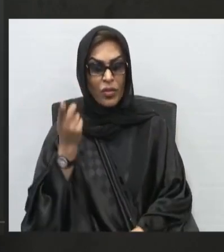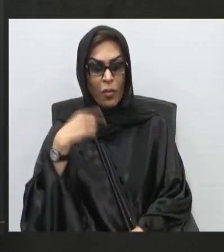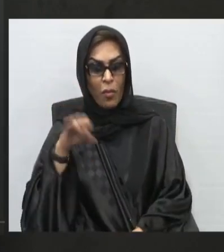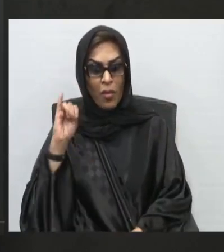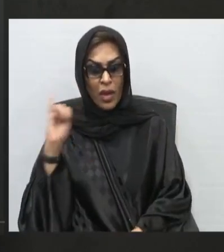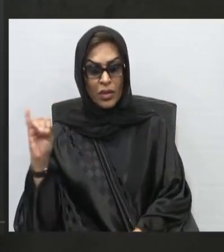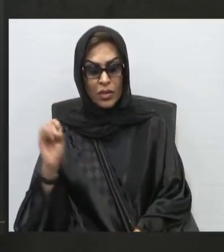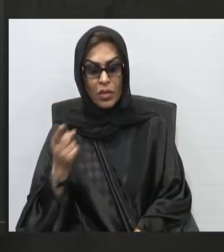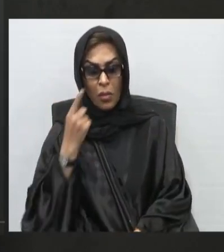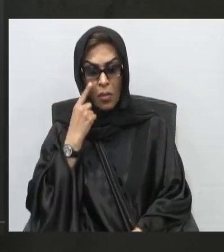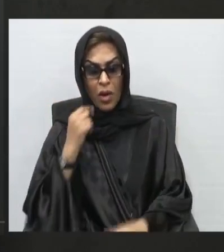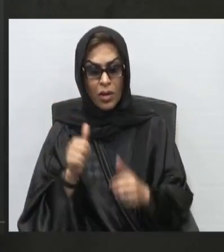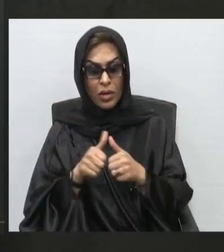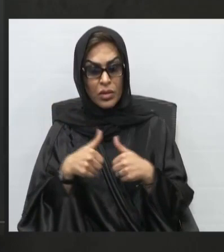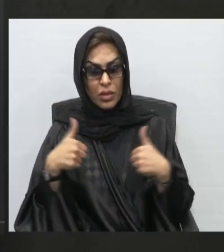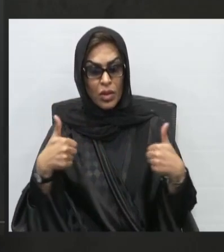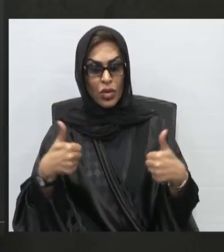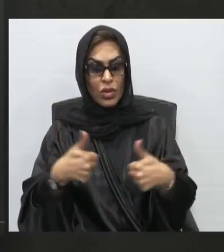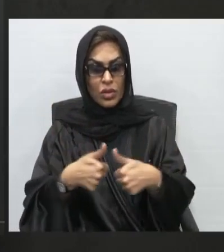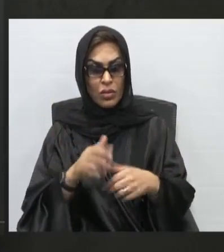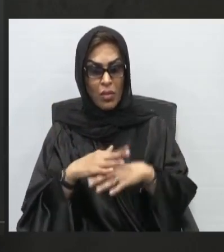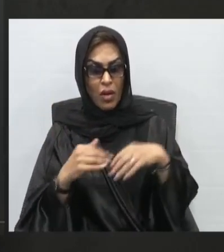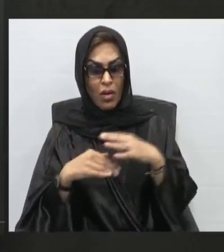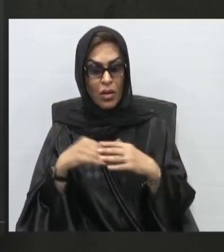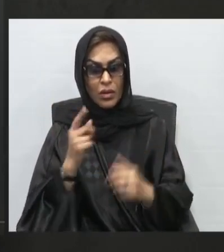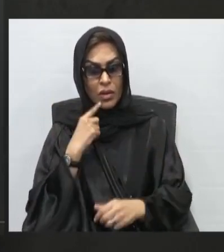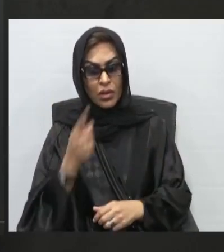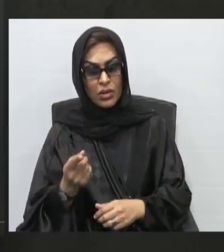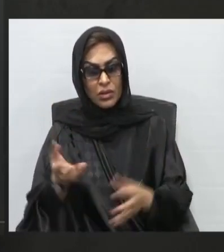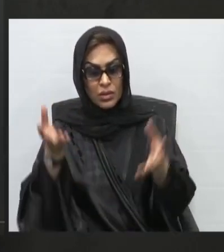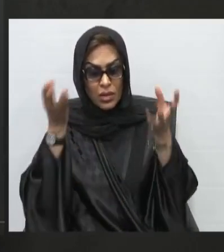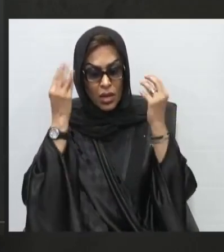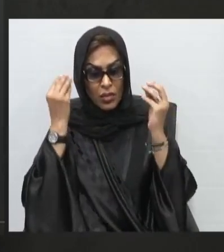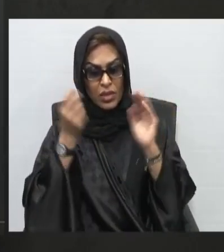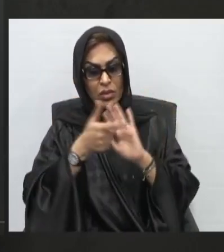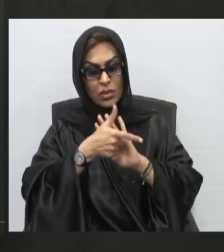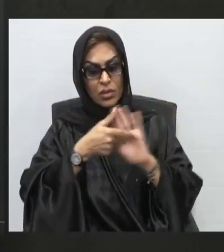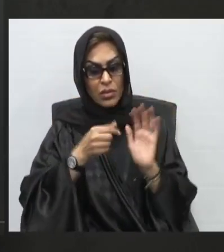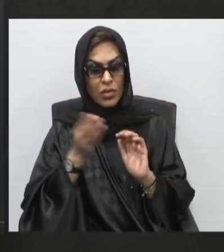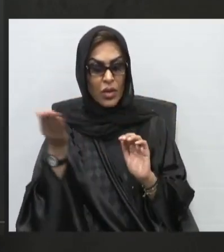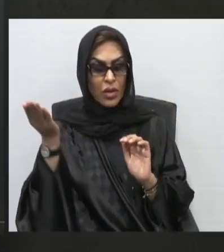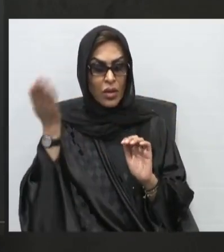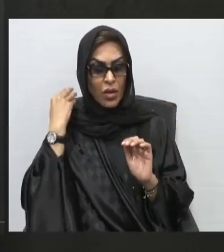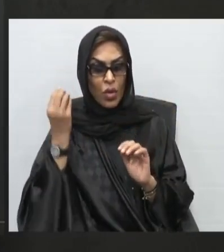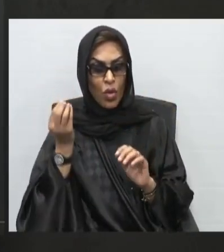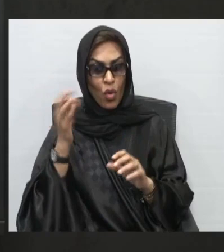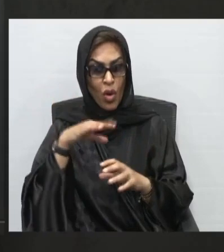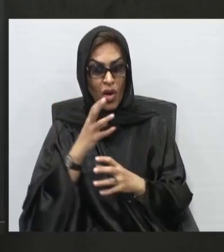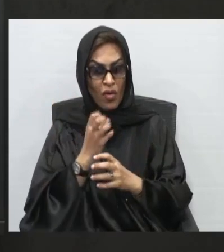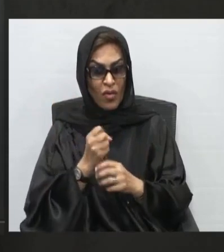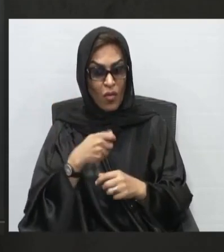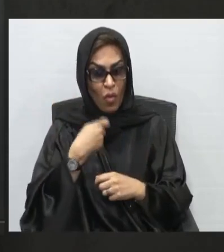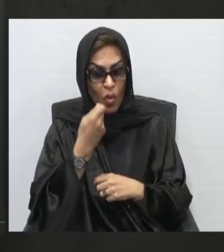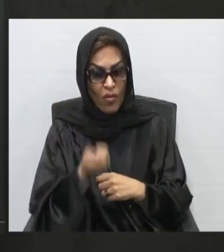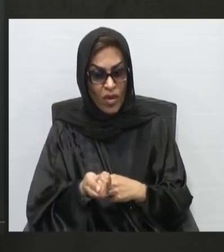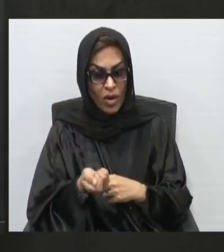مادتنا المهارات الحياتيه والاسريه تعلمنا سابقا وتعرفنا على الادخار والانفاق